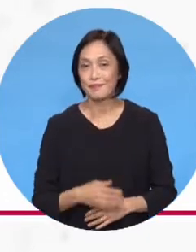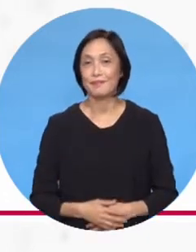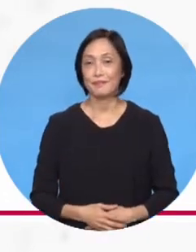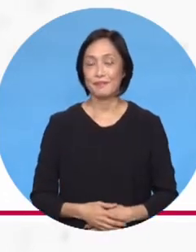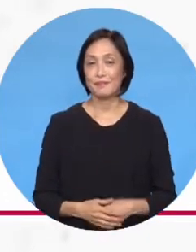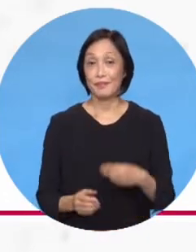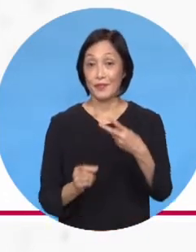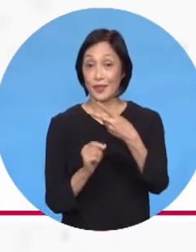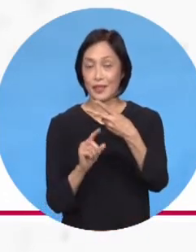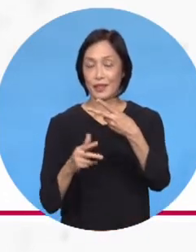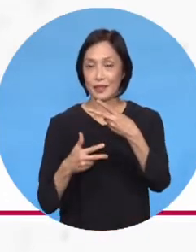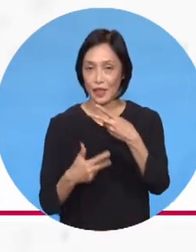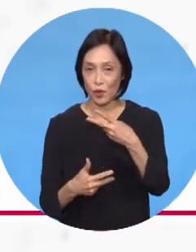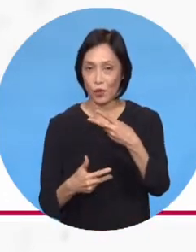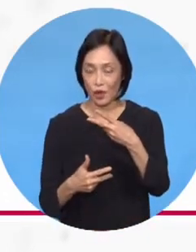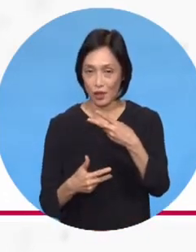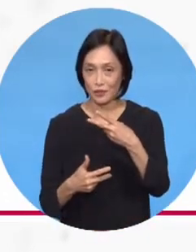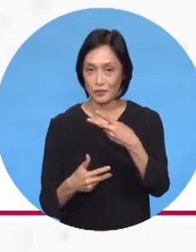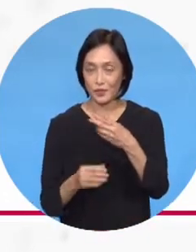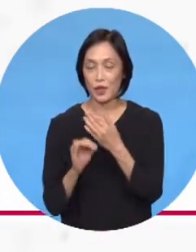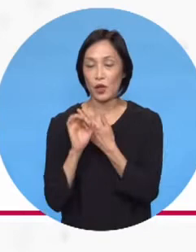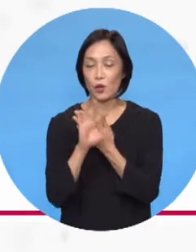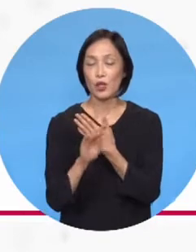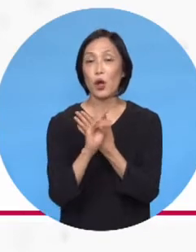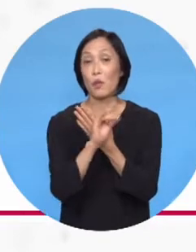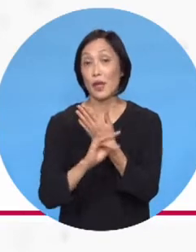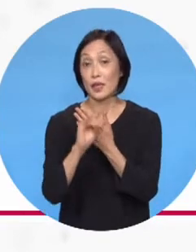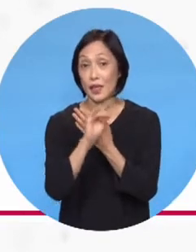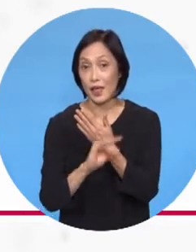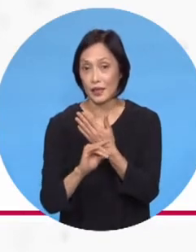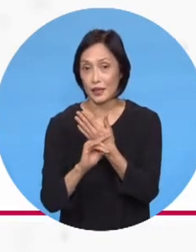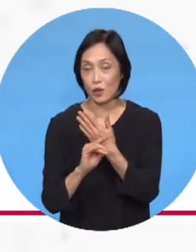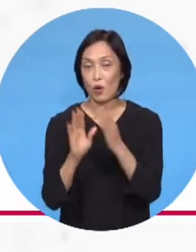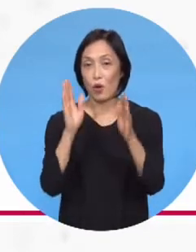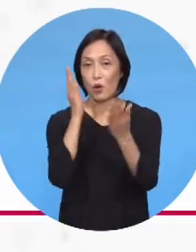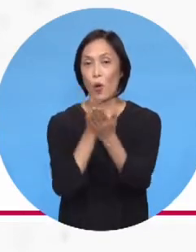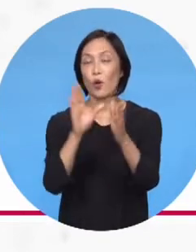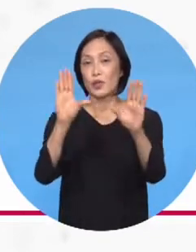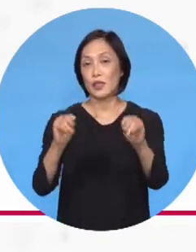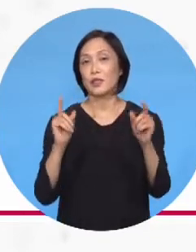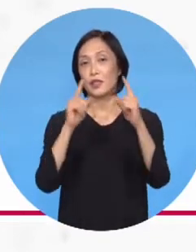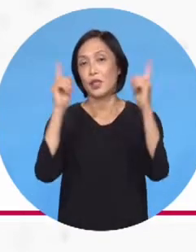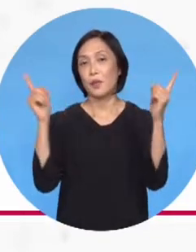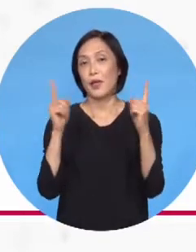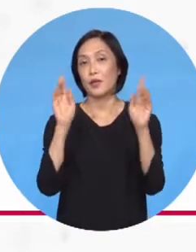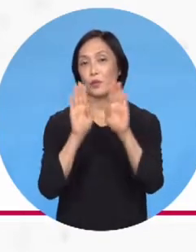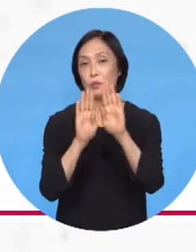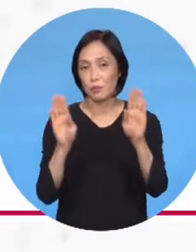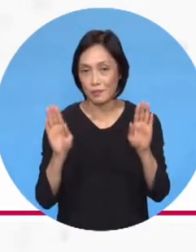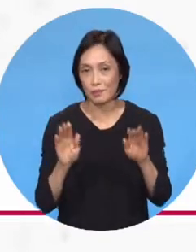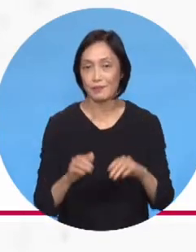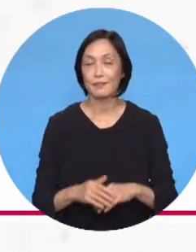2月7日、勤労福祉会館で振込詐欺の根絶に向けたイベントが開かれました。